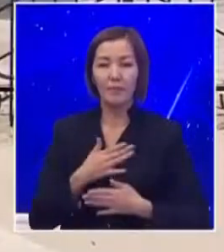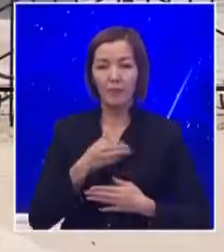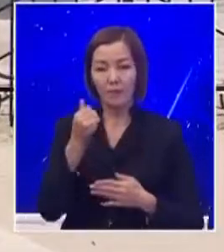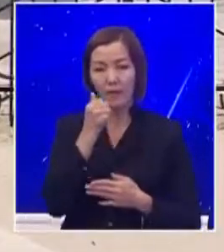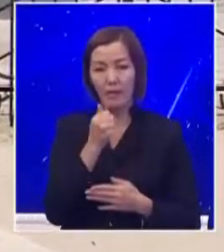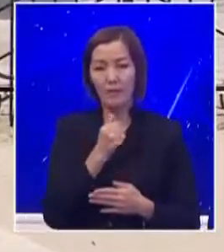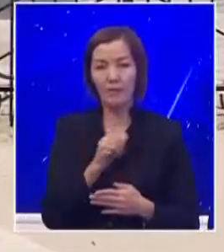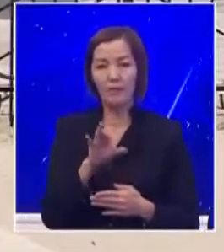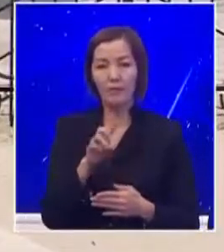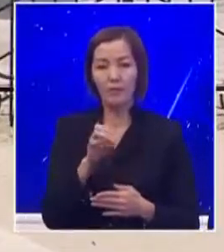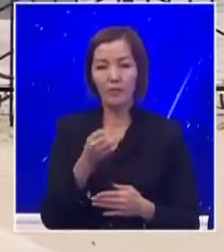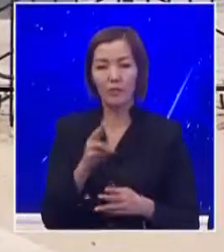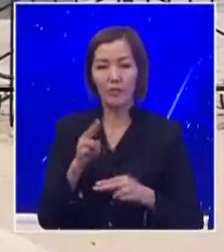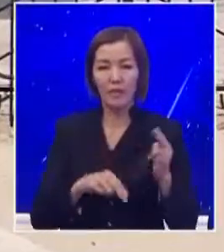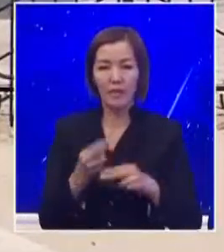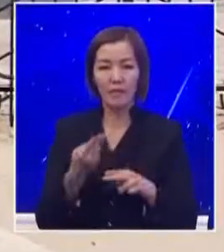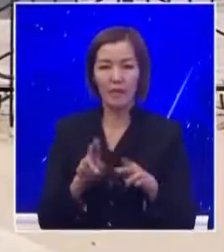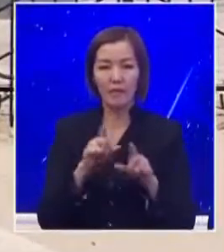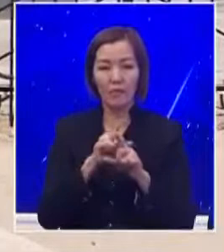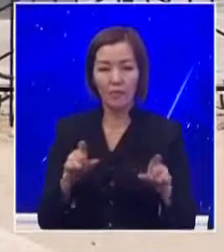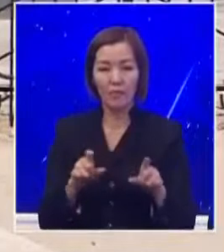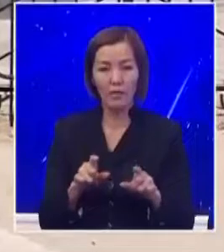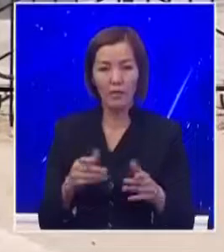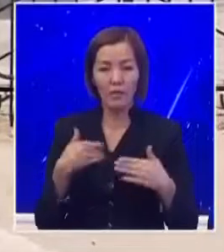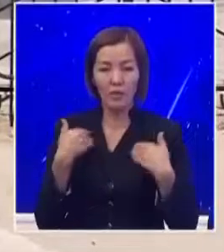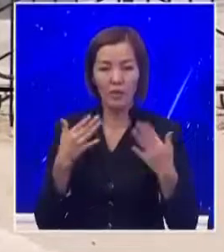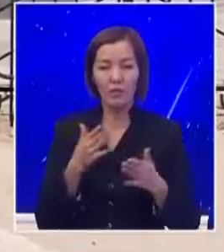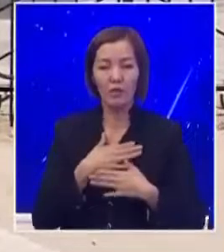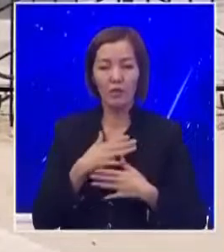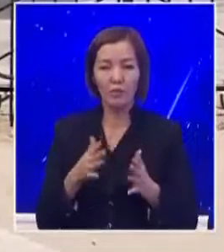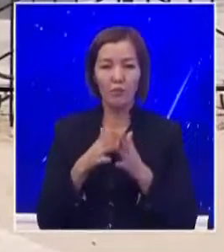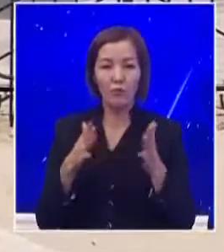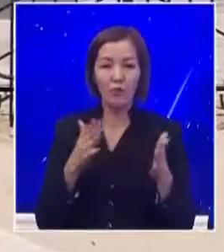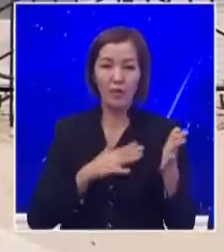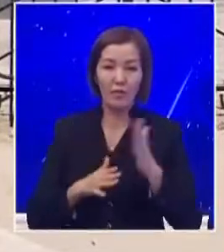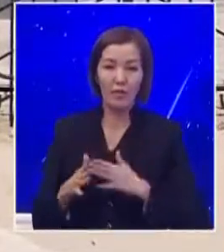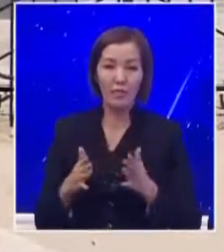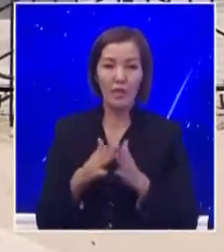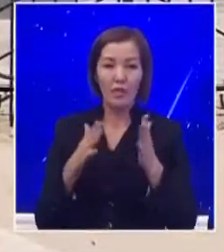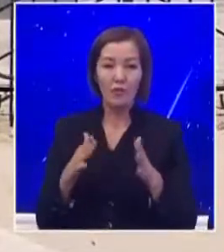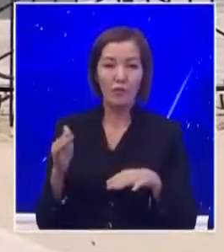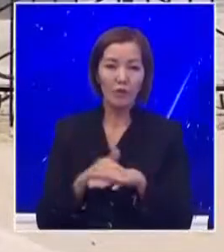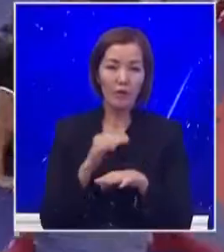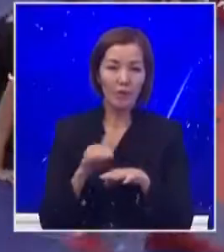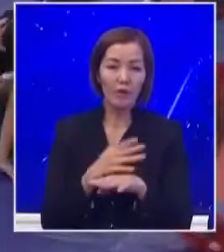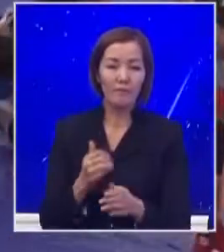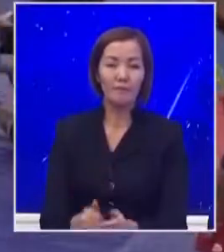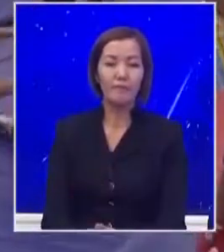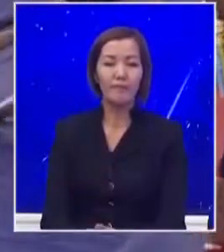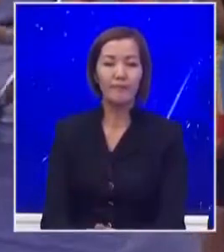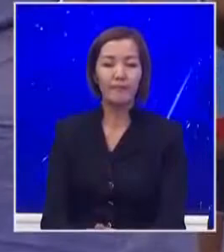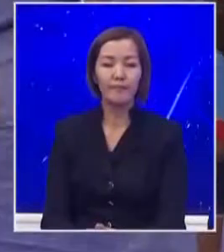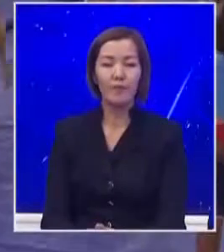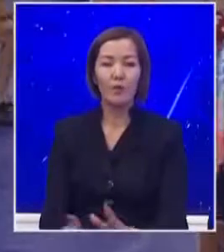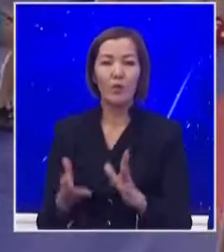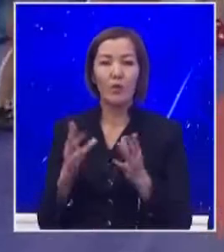Айдына Сулейменова за строительство этого комплекса. Желаю, чтобы в нашем крае было больше радости и больше добра.